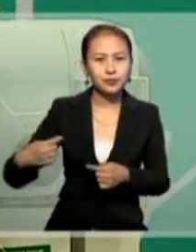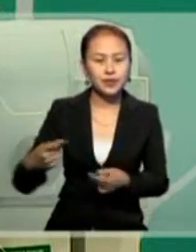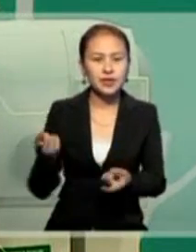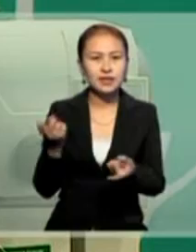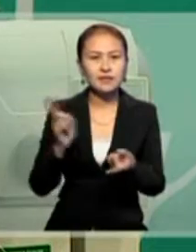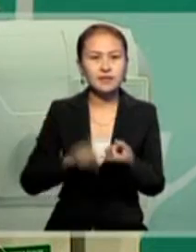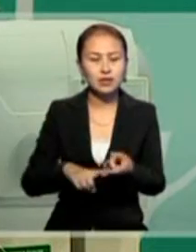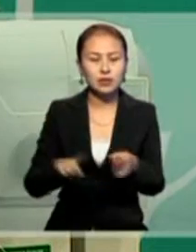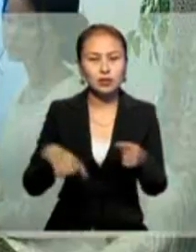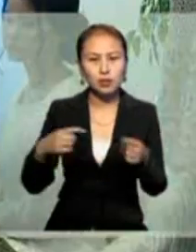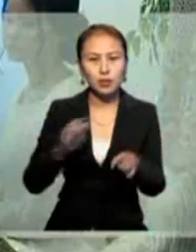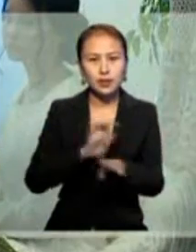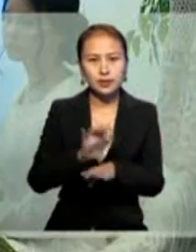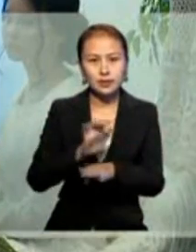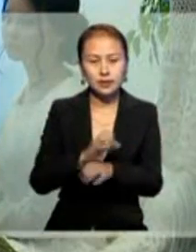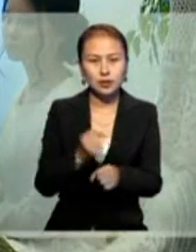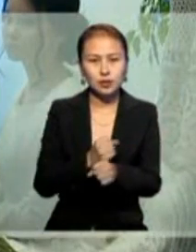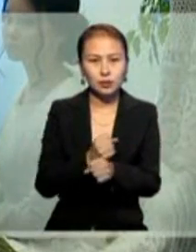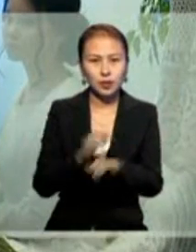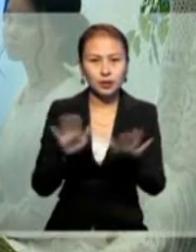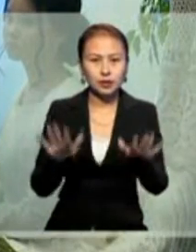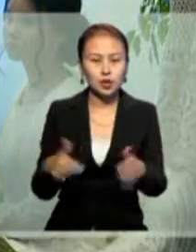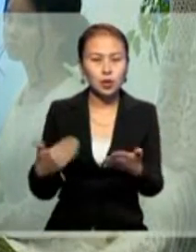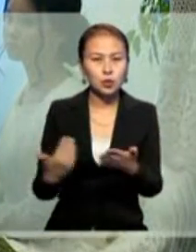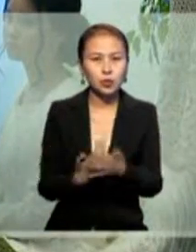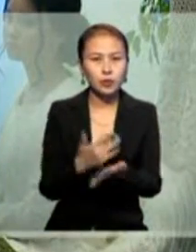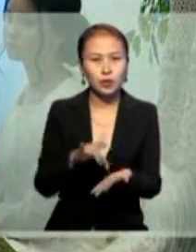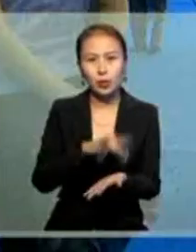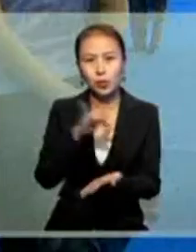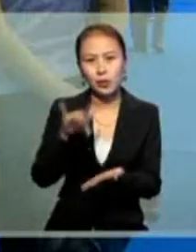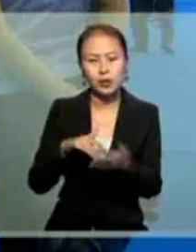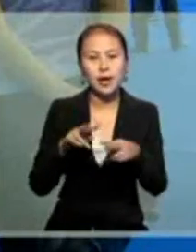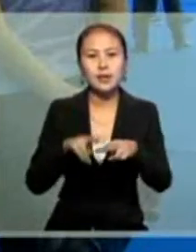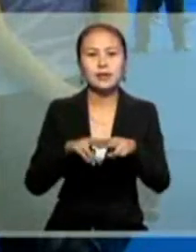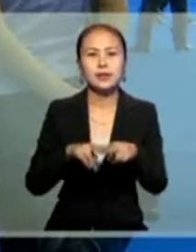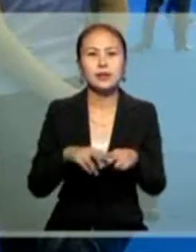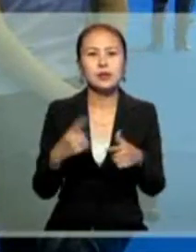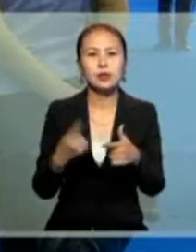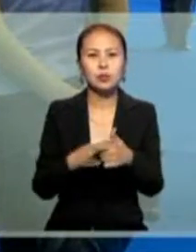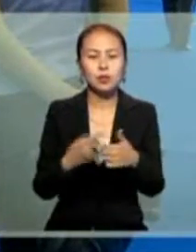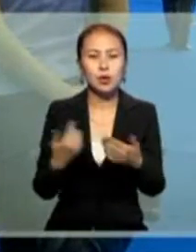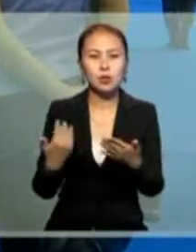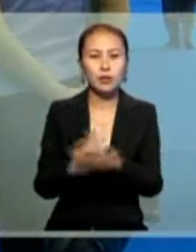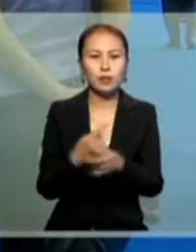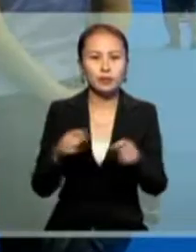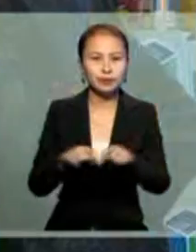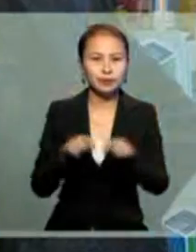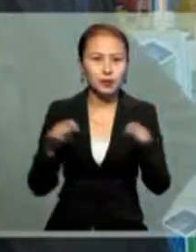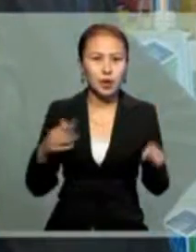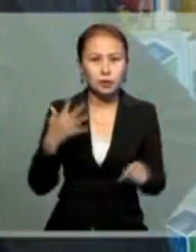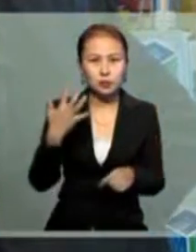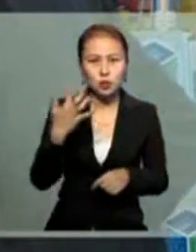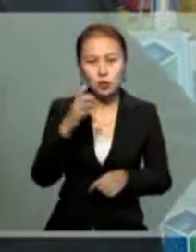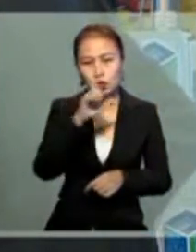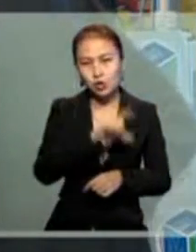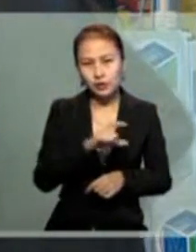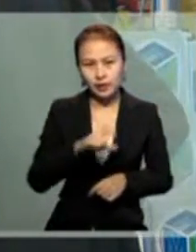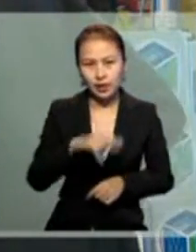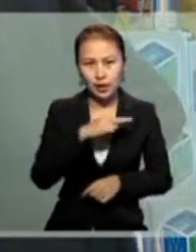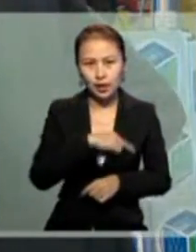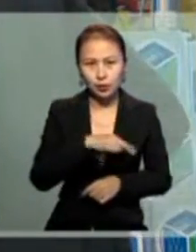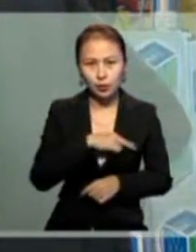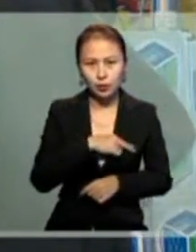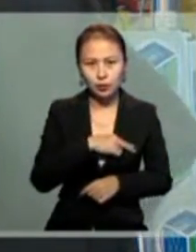қажет құрылғыларды шығарады. Астана жаңа қала арнайы экономикалық аймағында бой көтерген су жаңа кәсіпорында 500 адам еңбек етіп